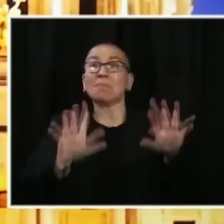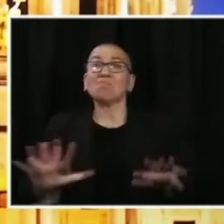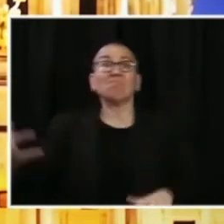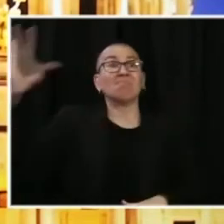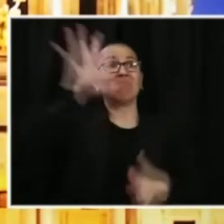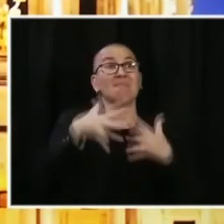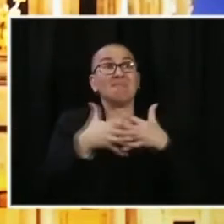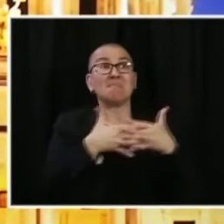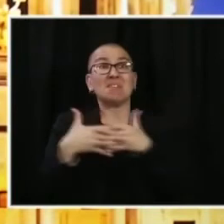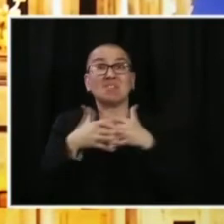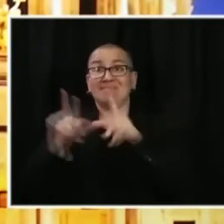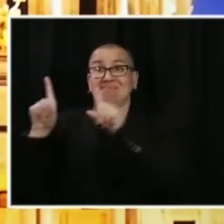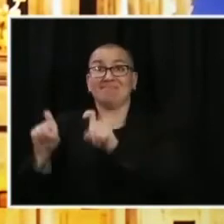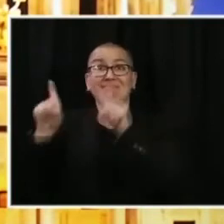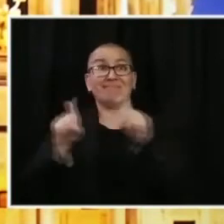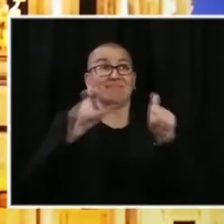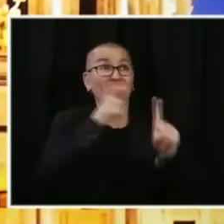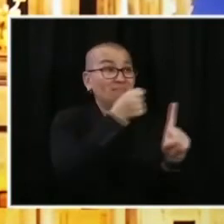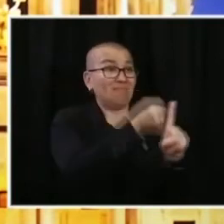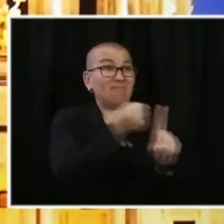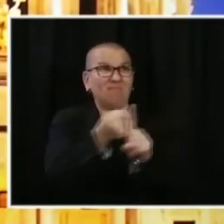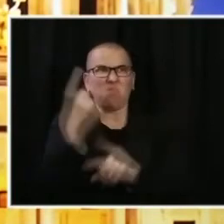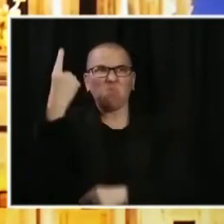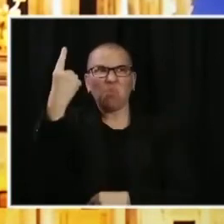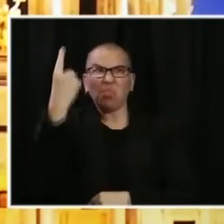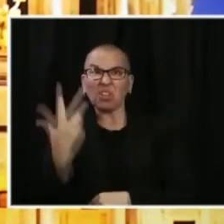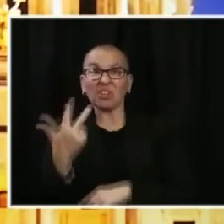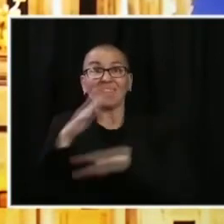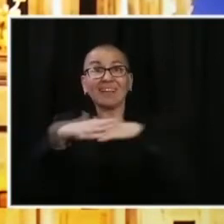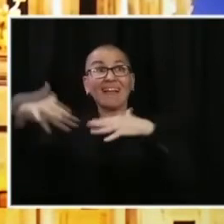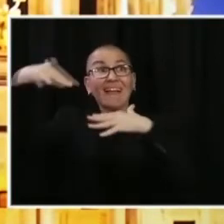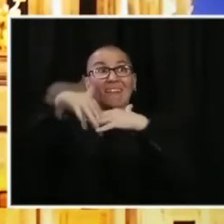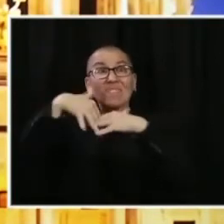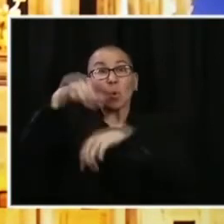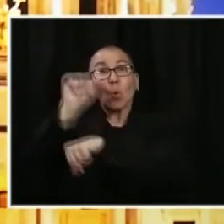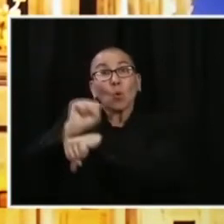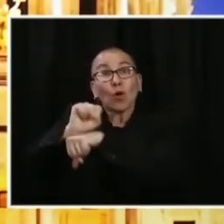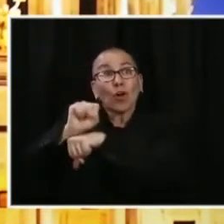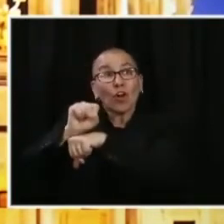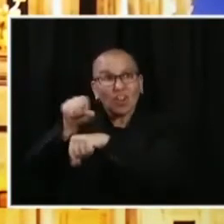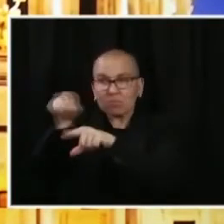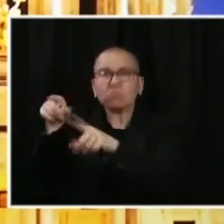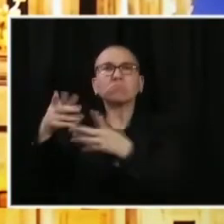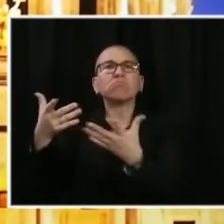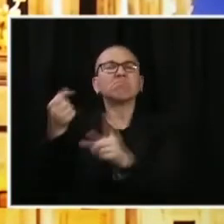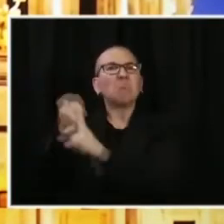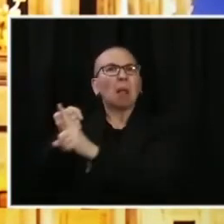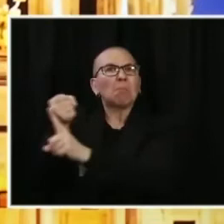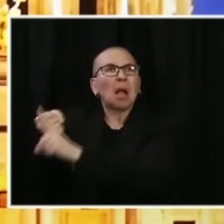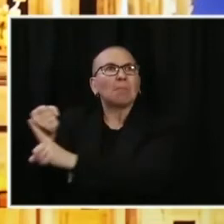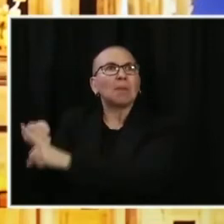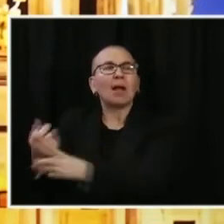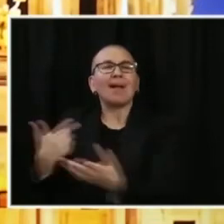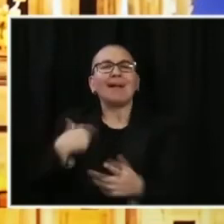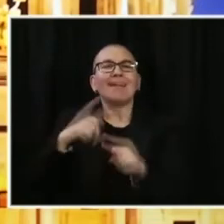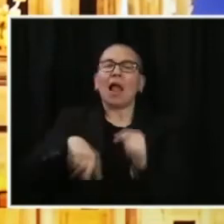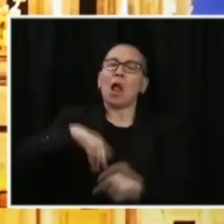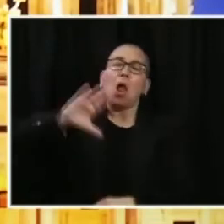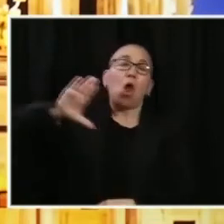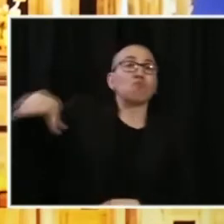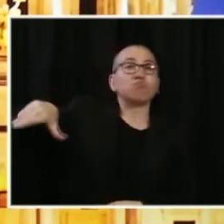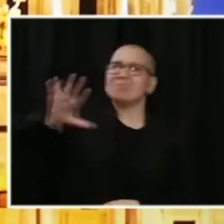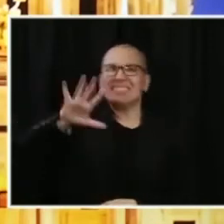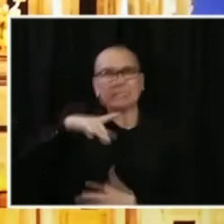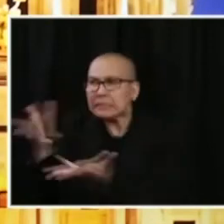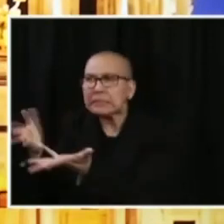khỏi về cổ chua nó mà lợi nhưng mua tôi cấp món nữa. Ý xuân bế rồi nó chẳng nâng cho khá là bông hô lửa lợi. Bây giờ chú